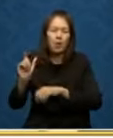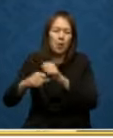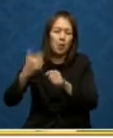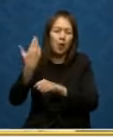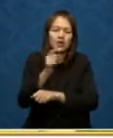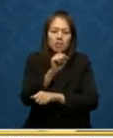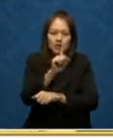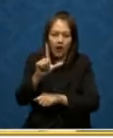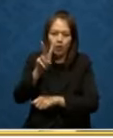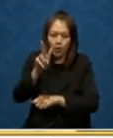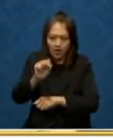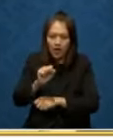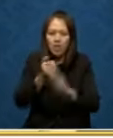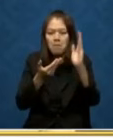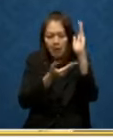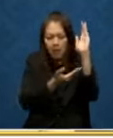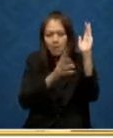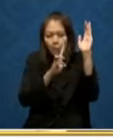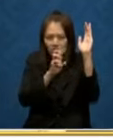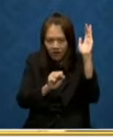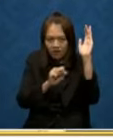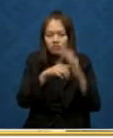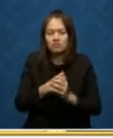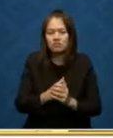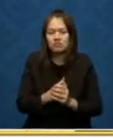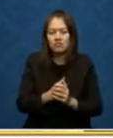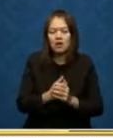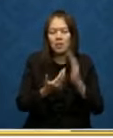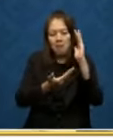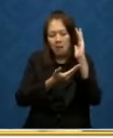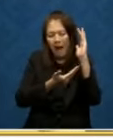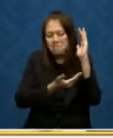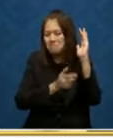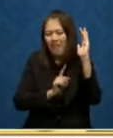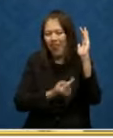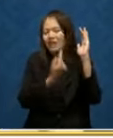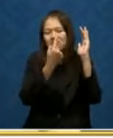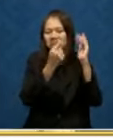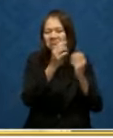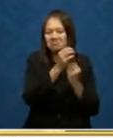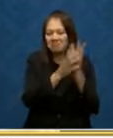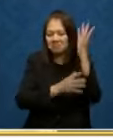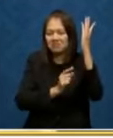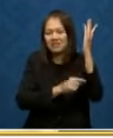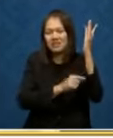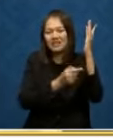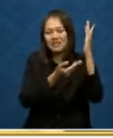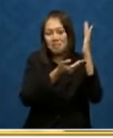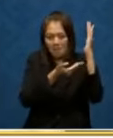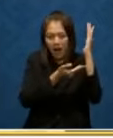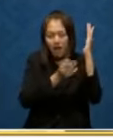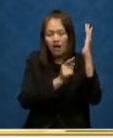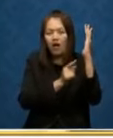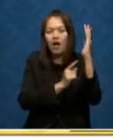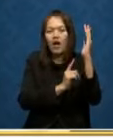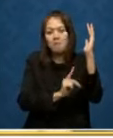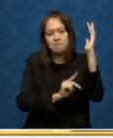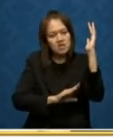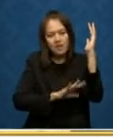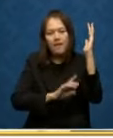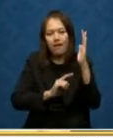2แสนรายปาล์มน้ำมันมีถึง 6แสนไร่และก็ปาล์มต้นแรกเป็นตามน้ำมันที่เกิดขึ้นในจังหวัดกระบี่